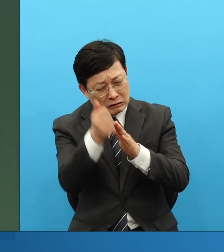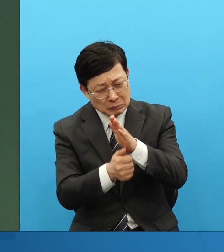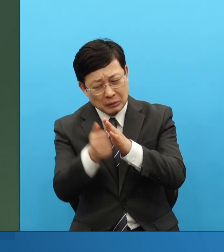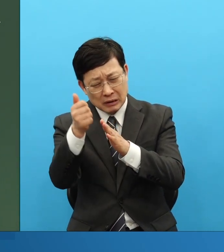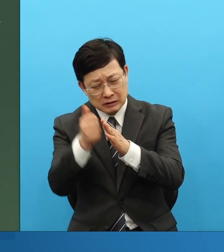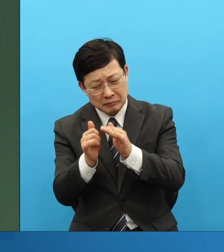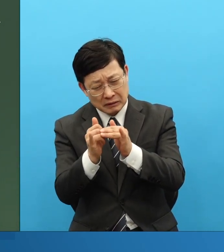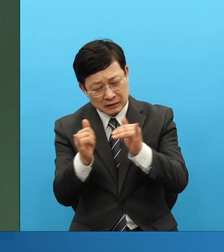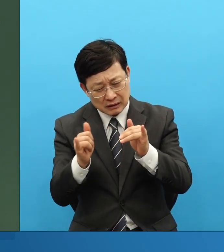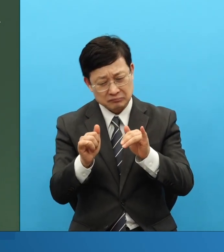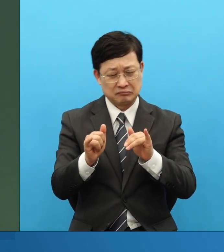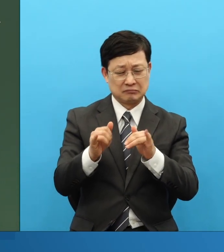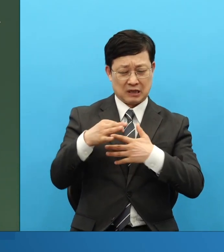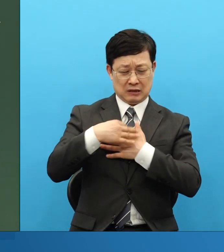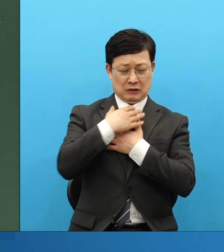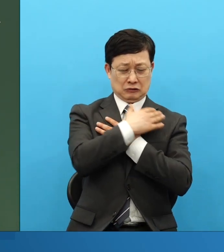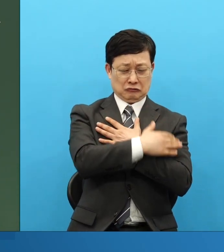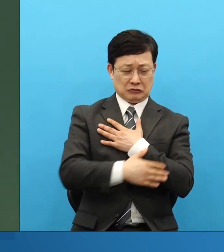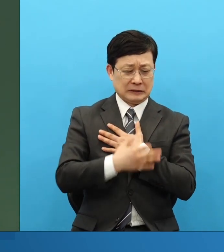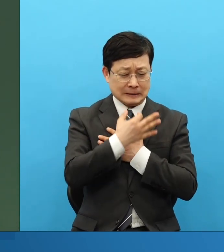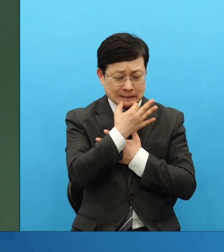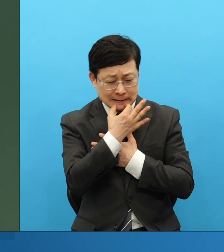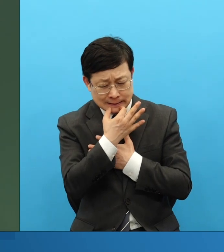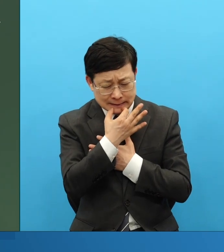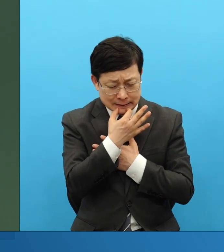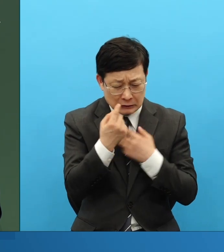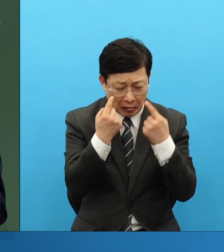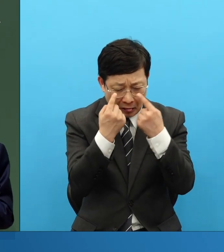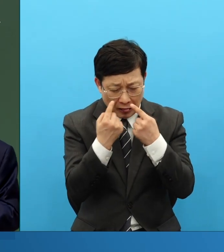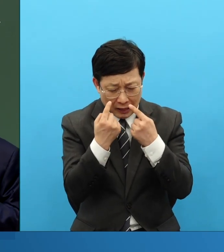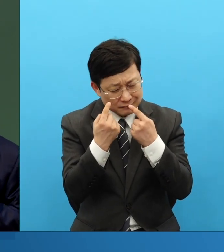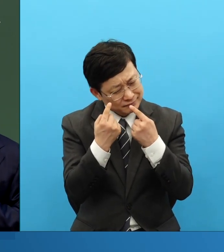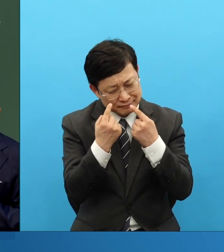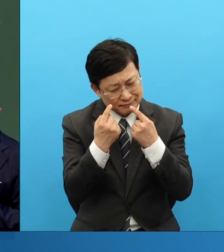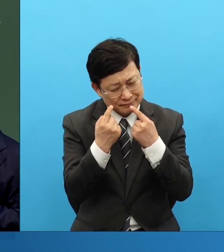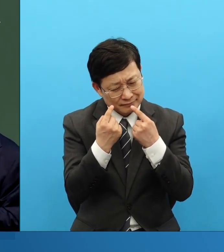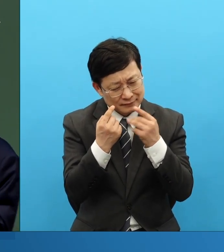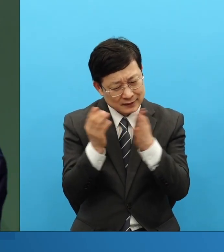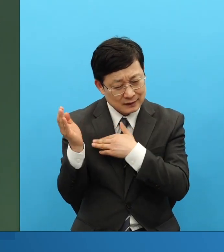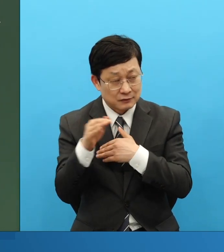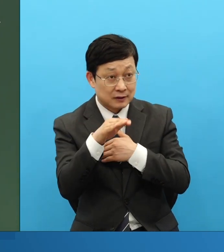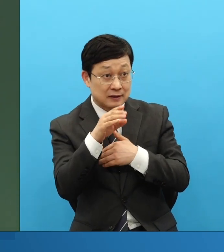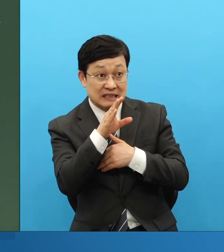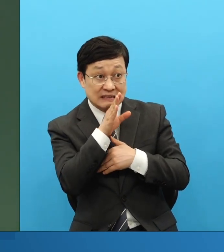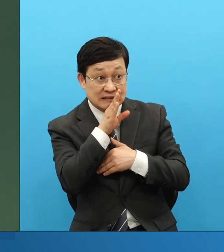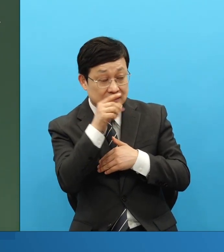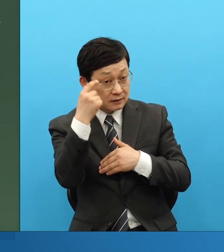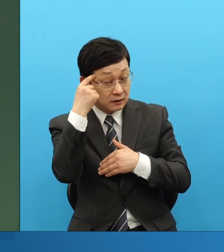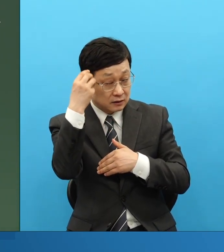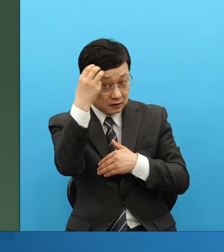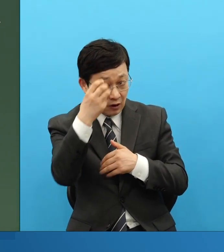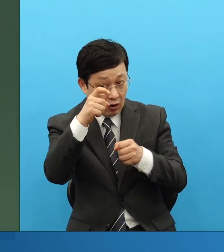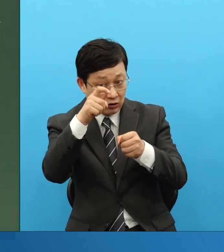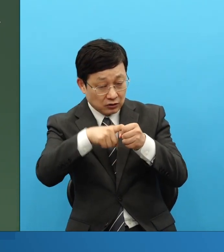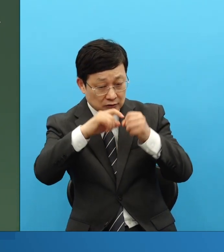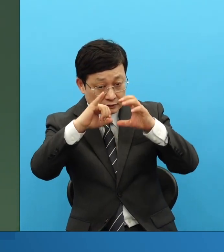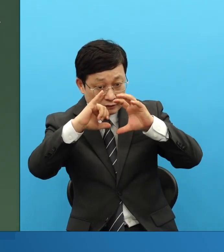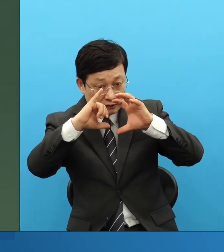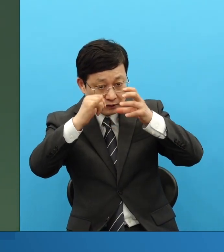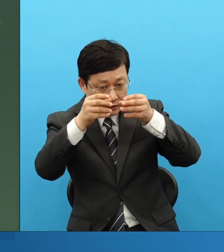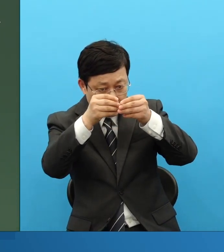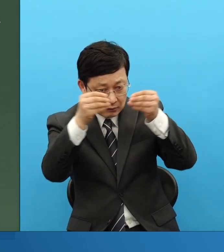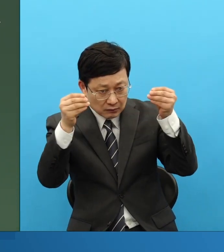육신적인 것만 봐요. The people who fail, they only see the physical things. 우리는 영적 사실을 봅니다. But we are looking at the spiritual